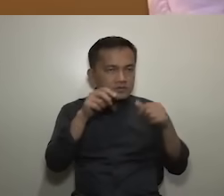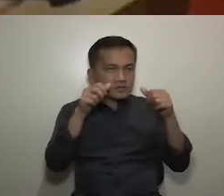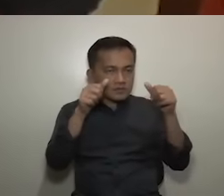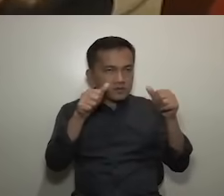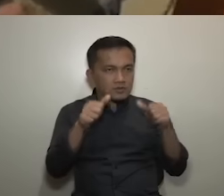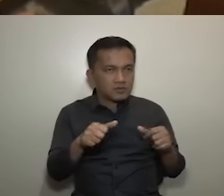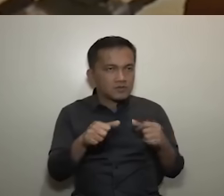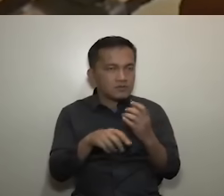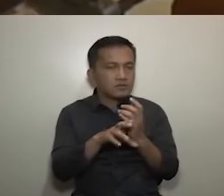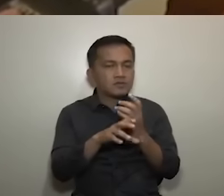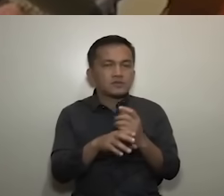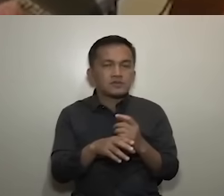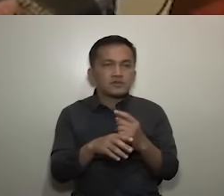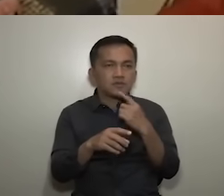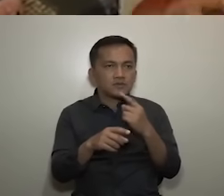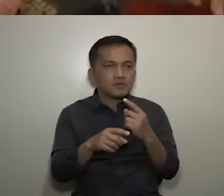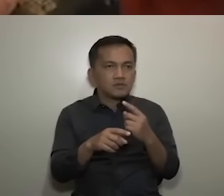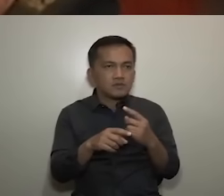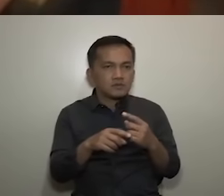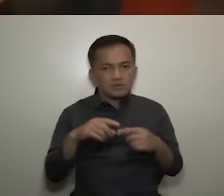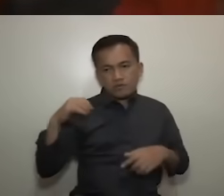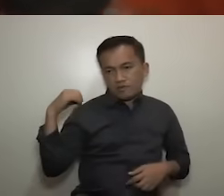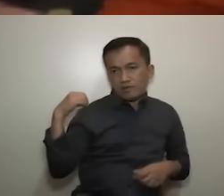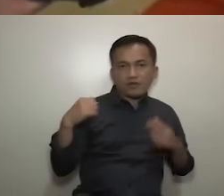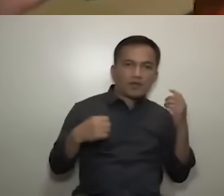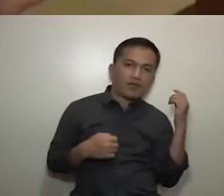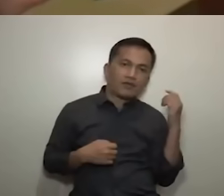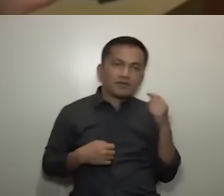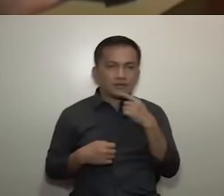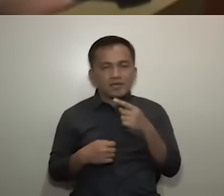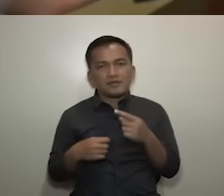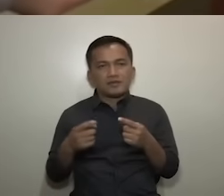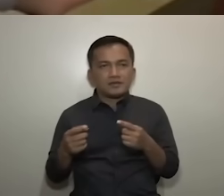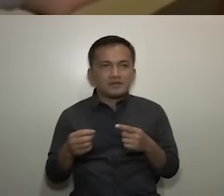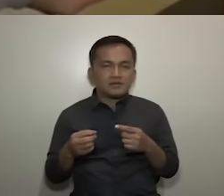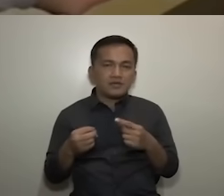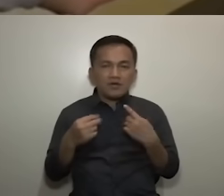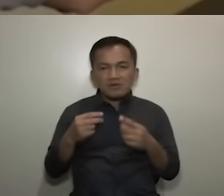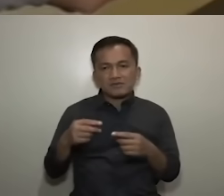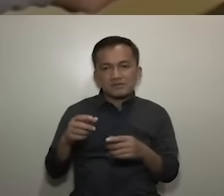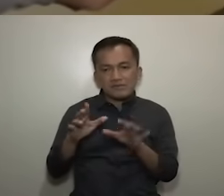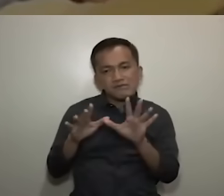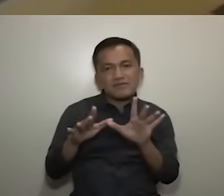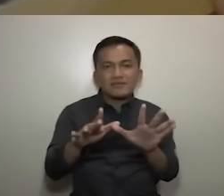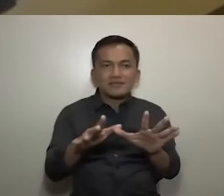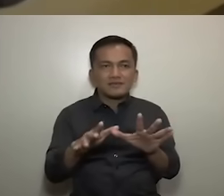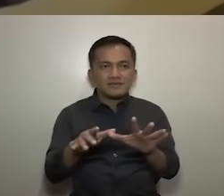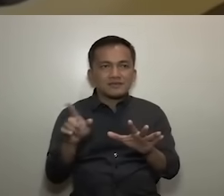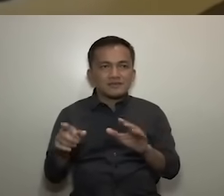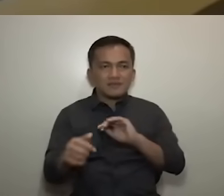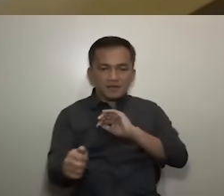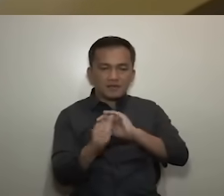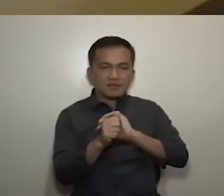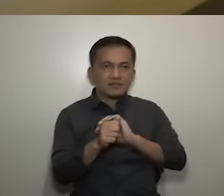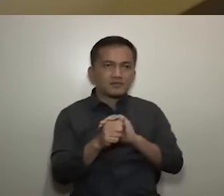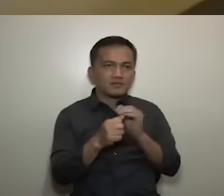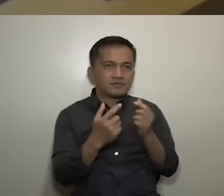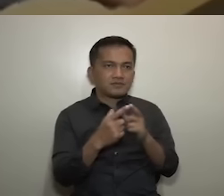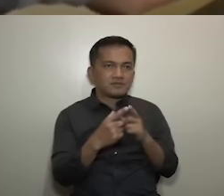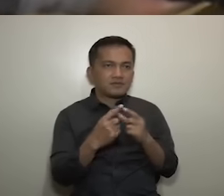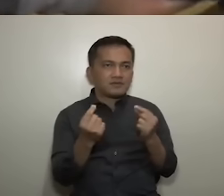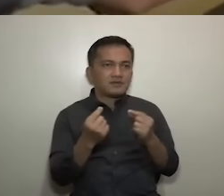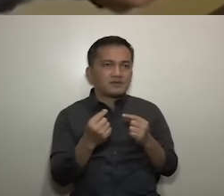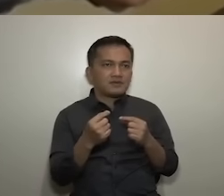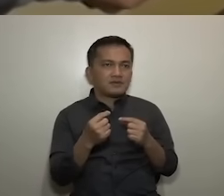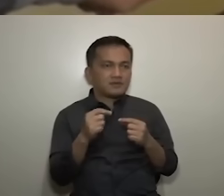niyan. So habang habang nagpo-post kami ng gaganyan kami kung naglalandi ka, kasi yun yung po yung pang-attract dun sa mga Japanese